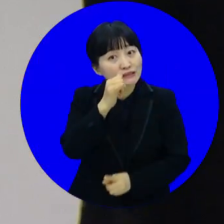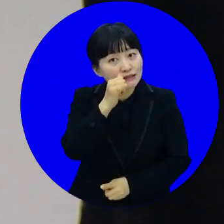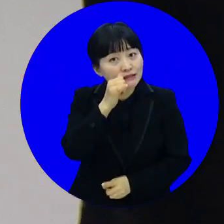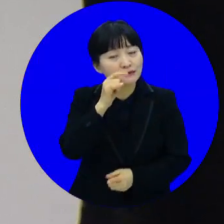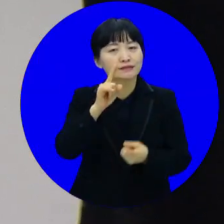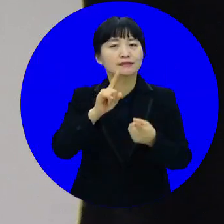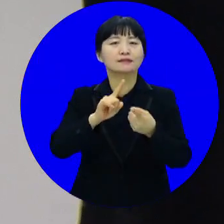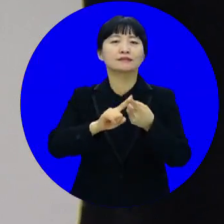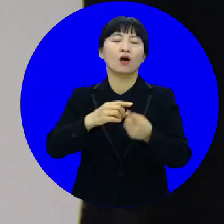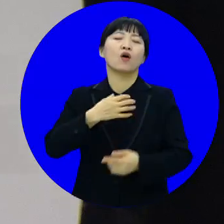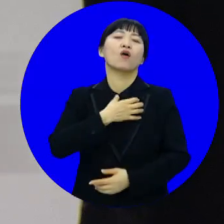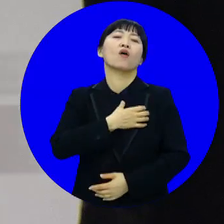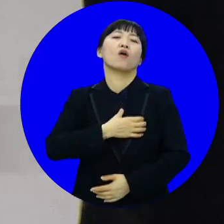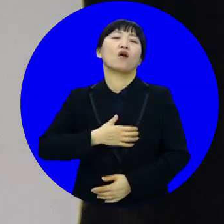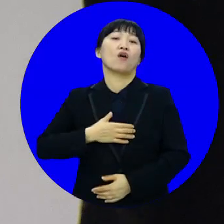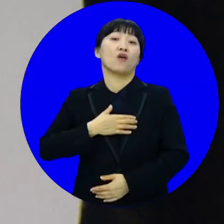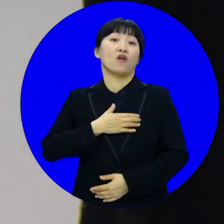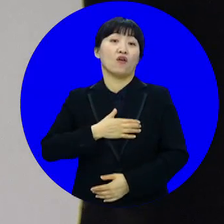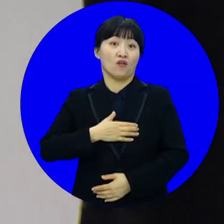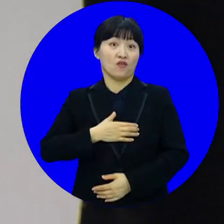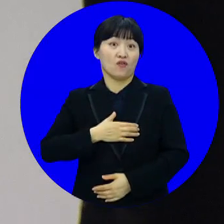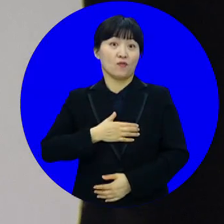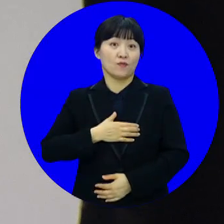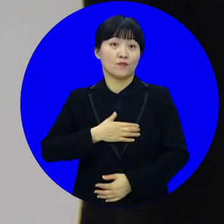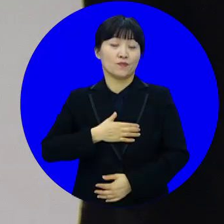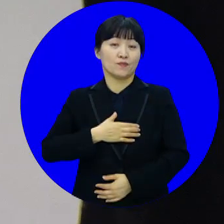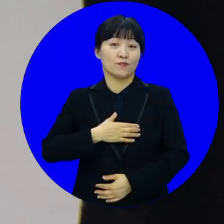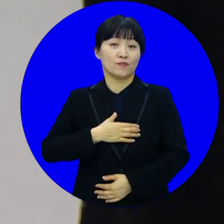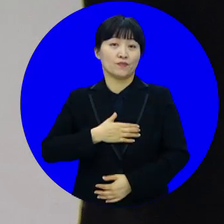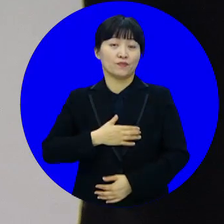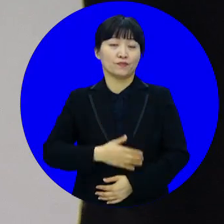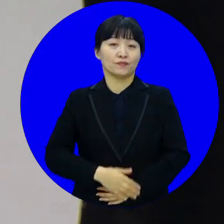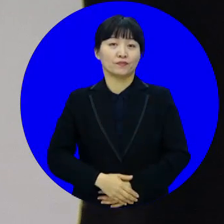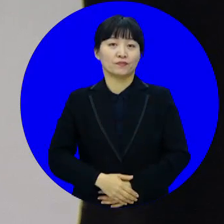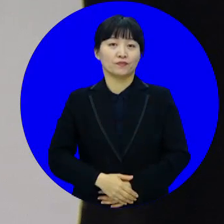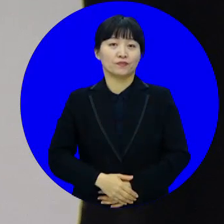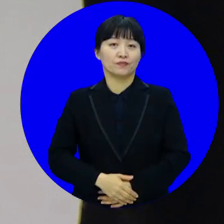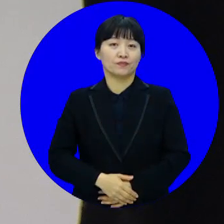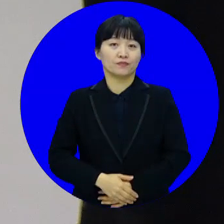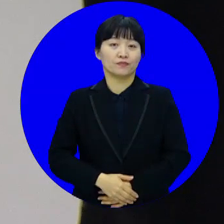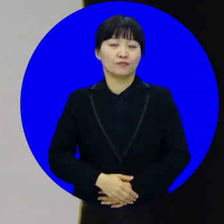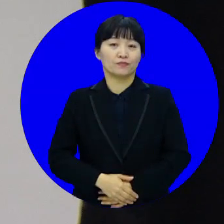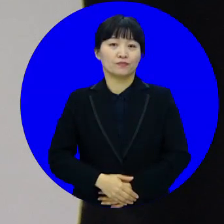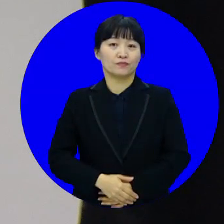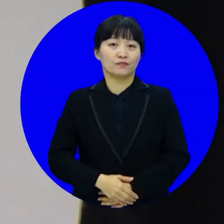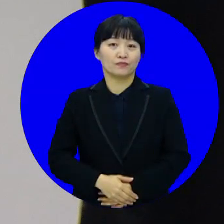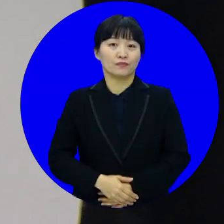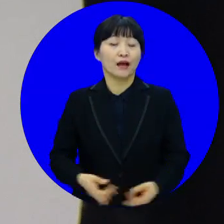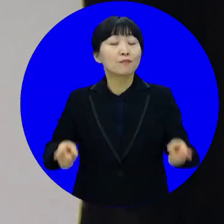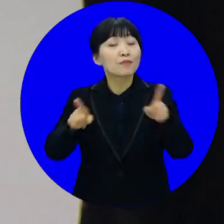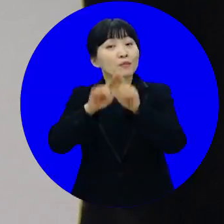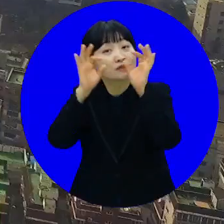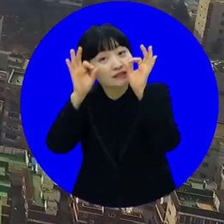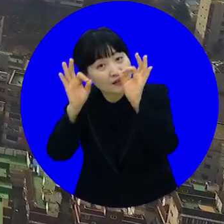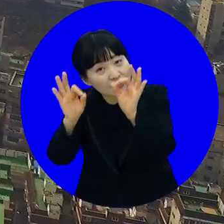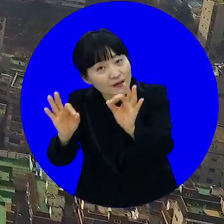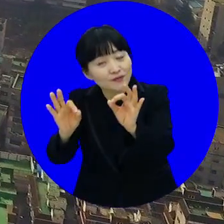분의 자녀는 어떻게 면접 교섭을 하고 있을까 하는 걱정도 되는데 저희가 카메라로 따라가 봤습니다.